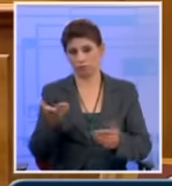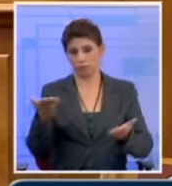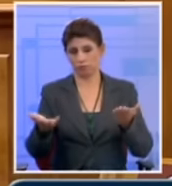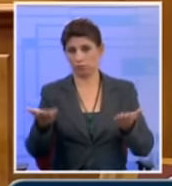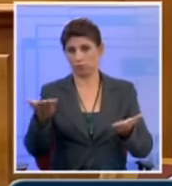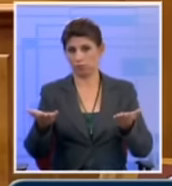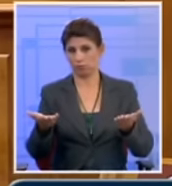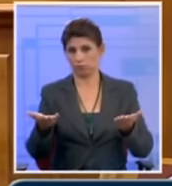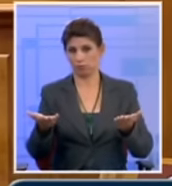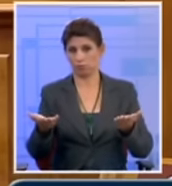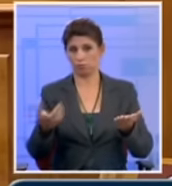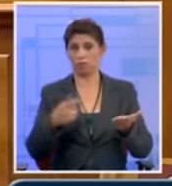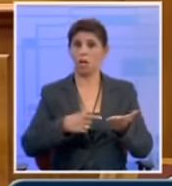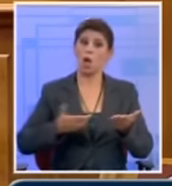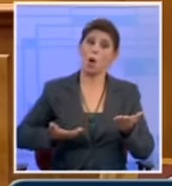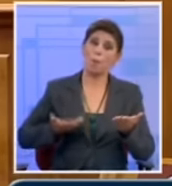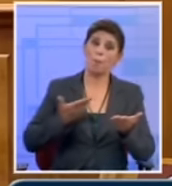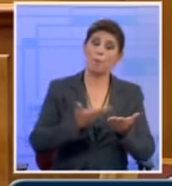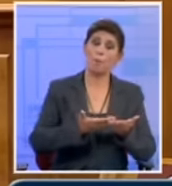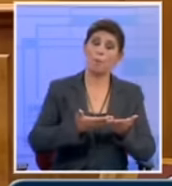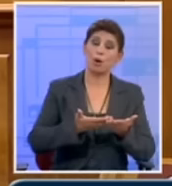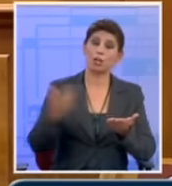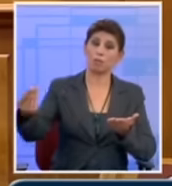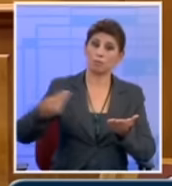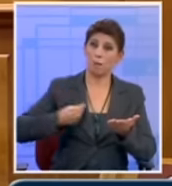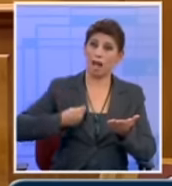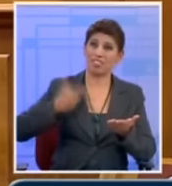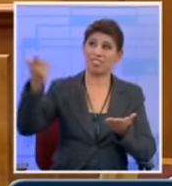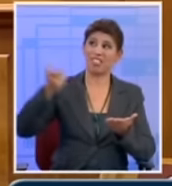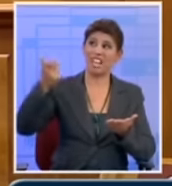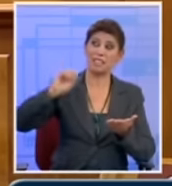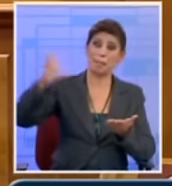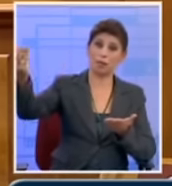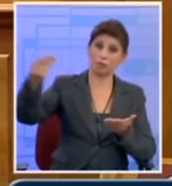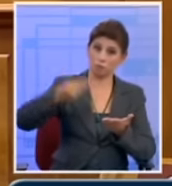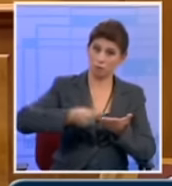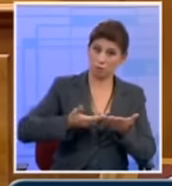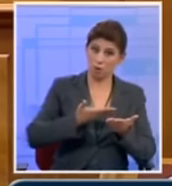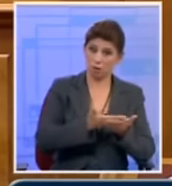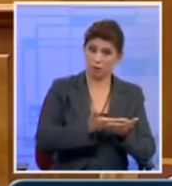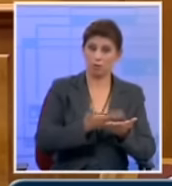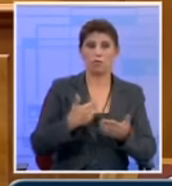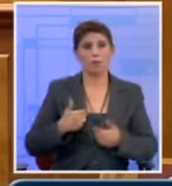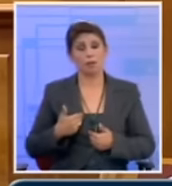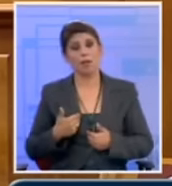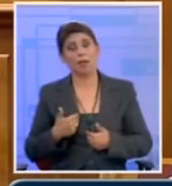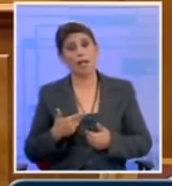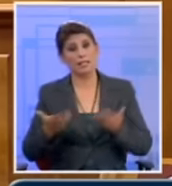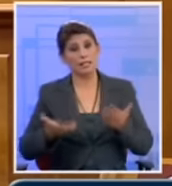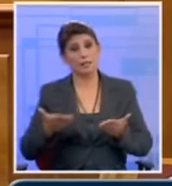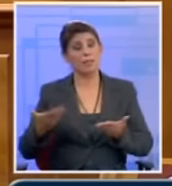Συγκρίνεται την πρόταση που μας δίνουν οι δανειστές με την πρόταση που δώσατε